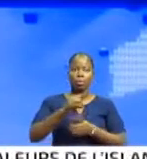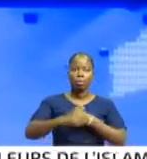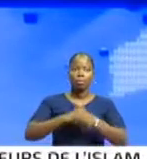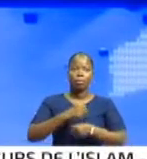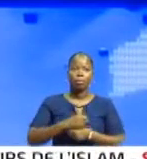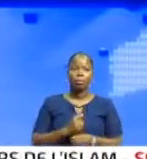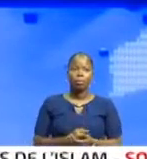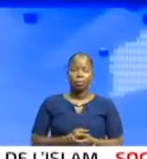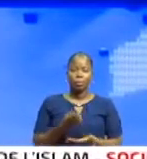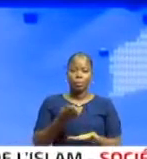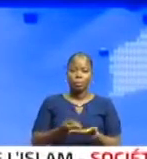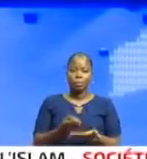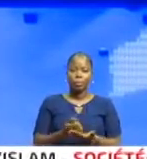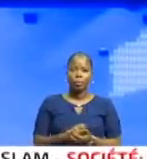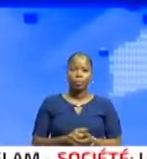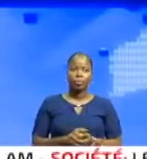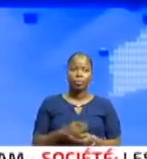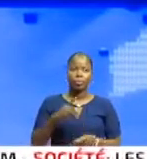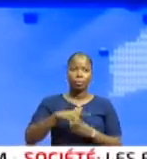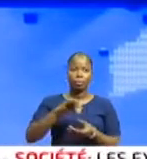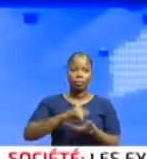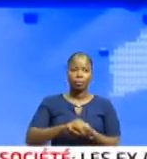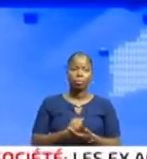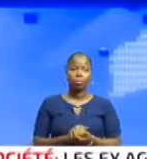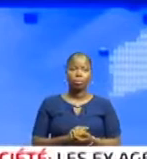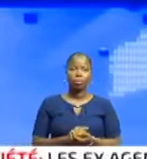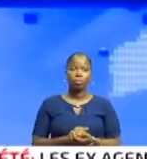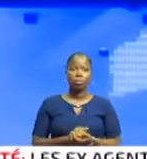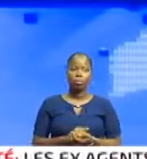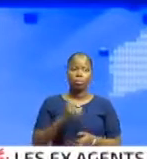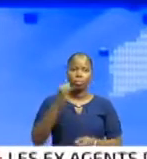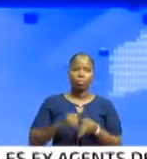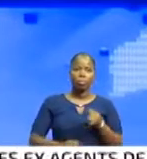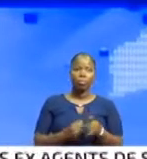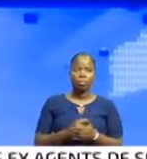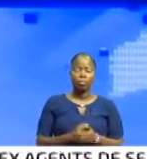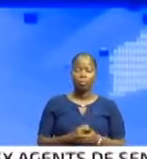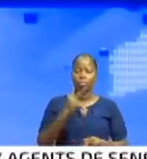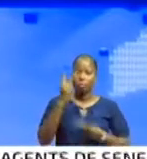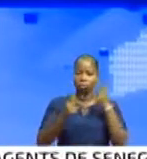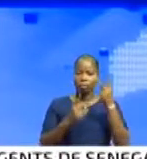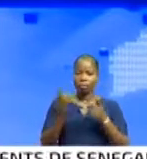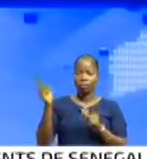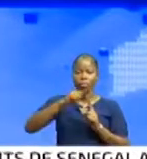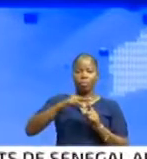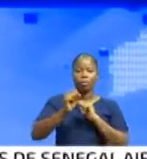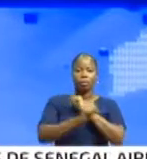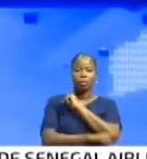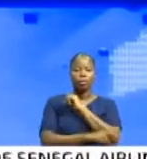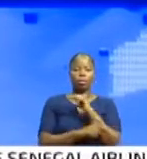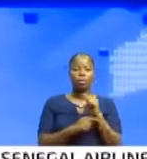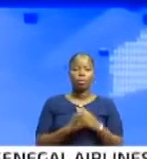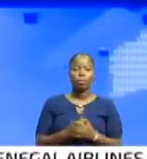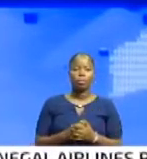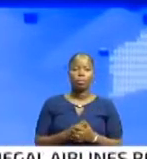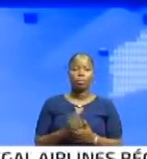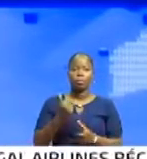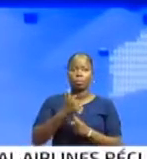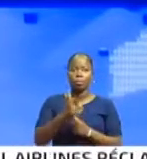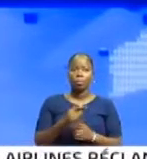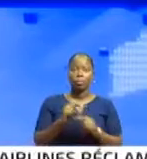monde économique dans cette édition fin de la visite du chef de mission du fmi au sénégal ali mansour a dressé un tableau